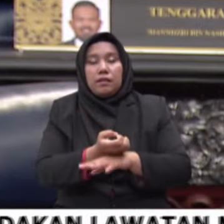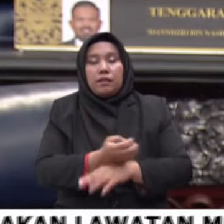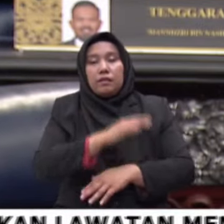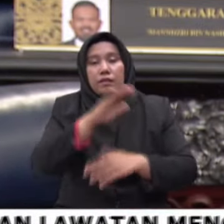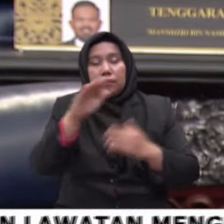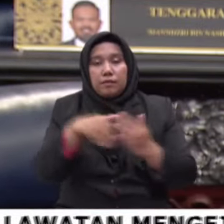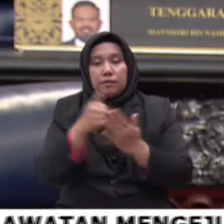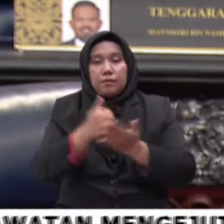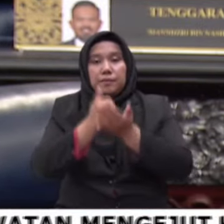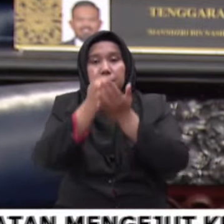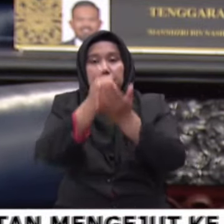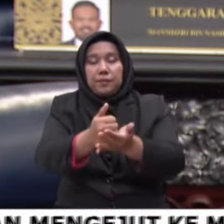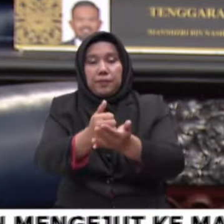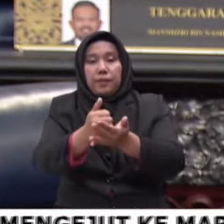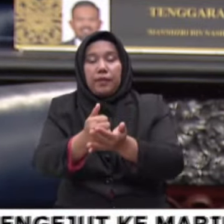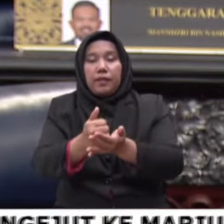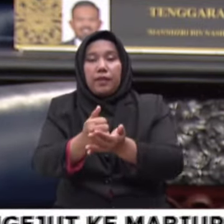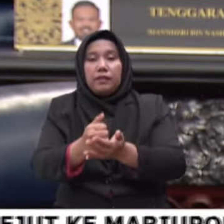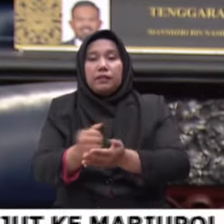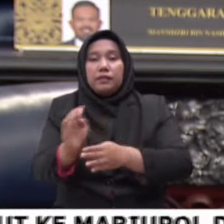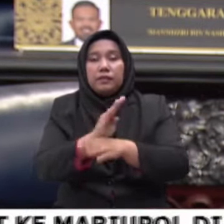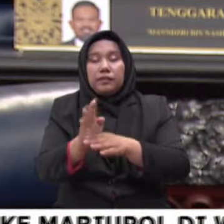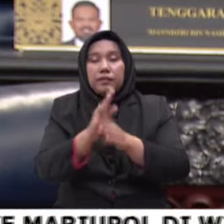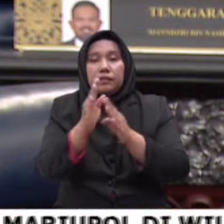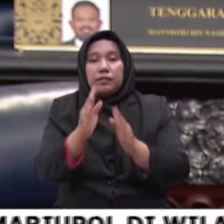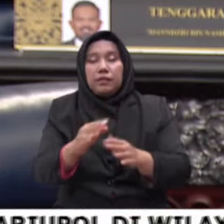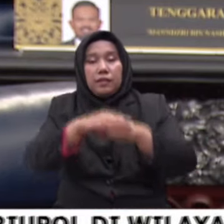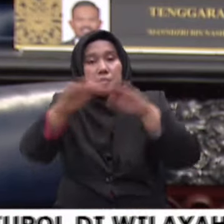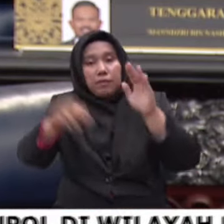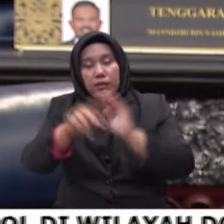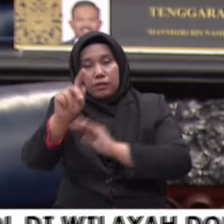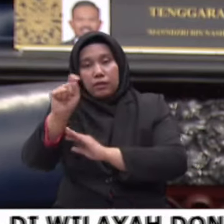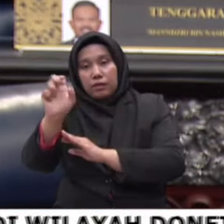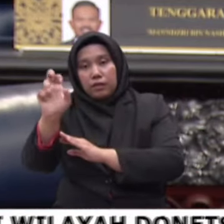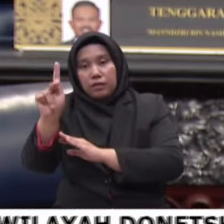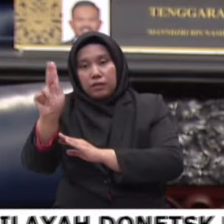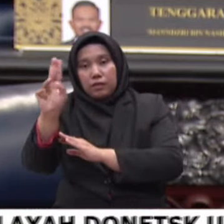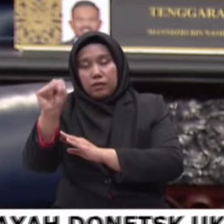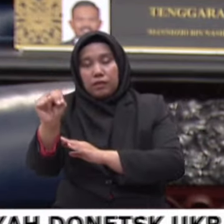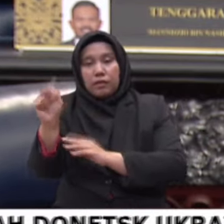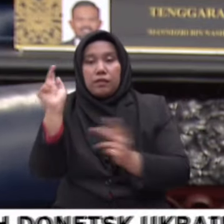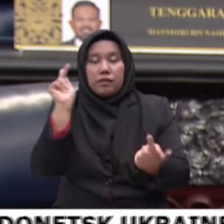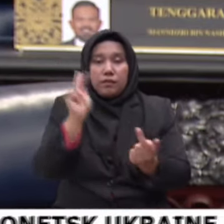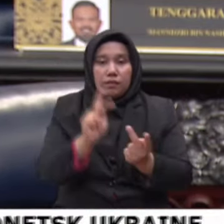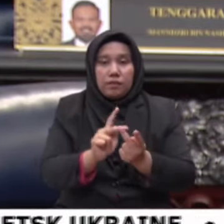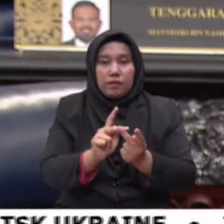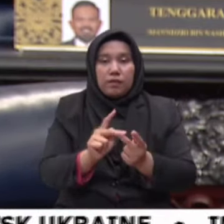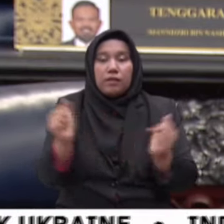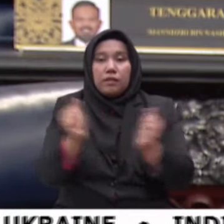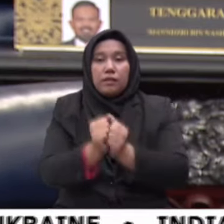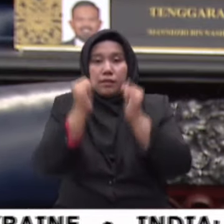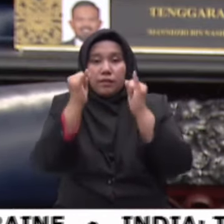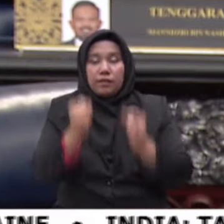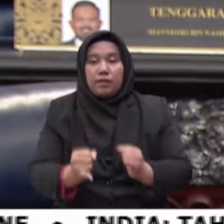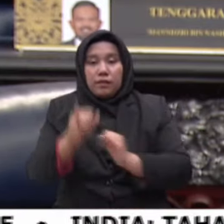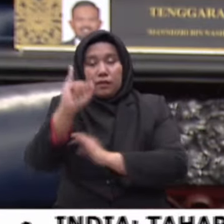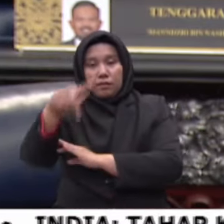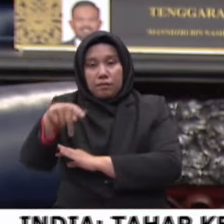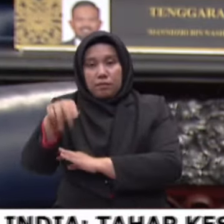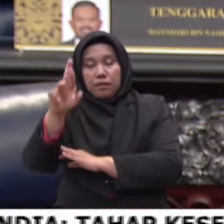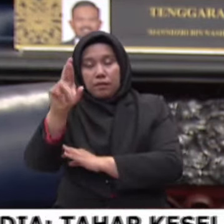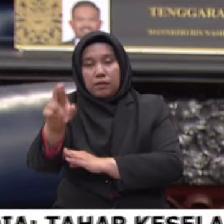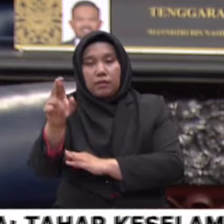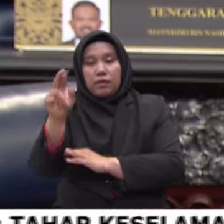bantuan pembiayaan keusahawanan yang disediakan oleh di bawah tekun boleh dipadankan dengan individu ataupun peserta IPR yang